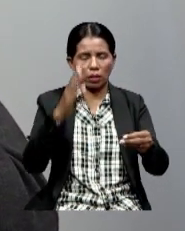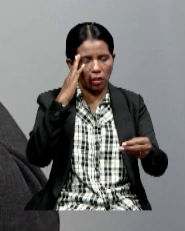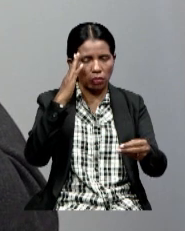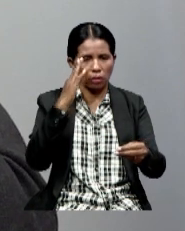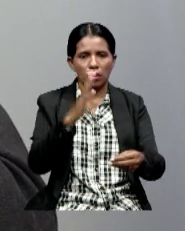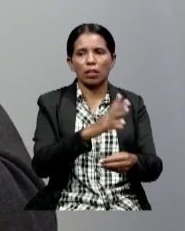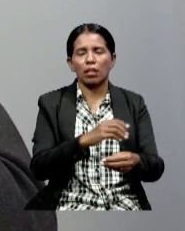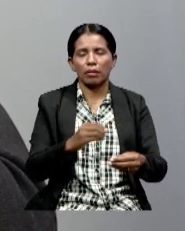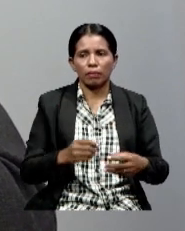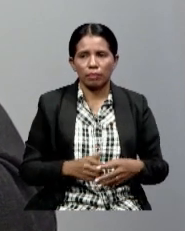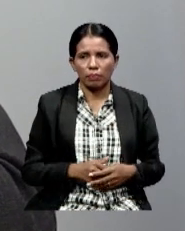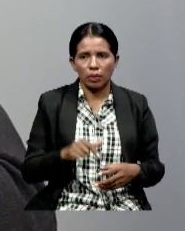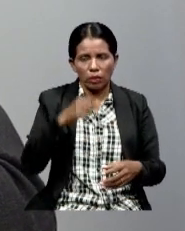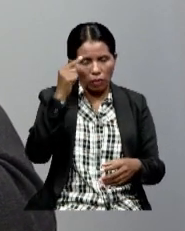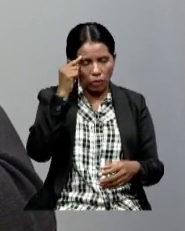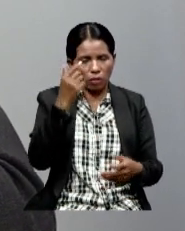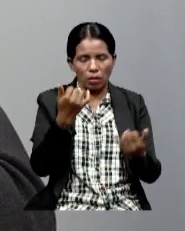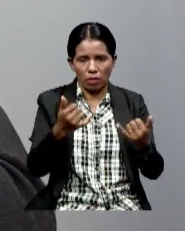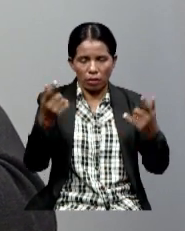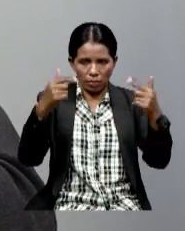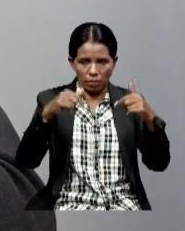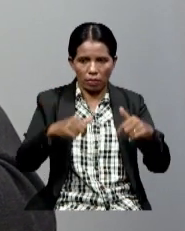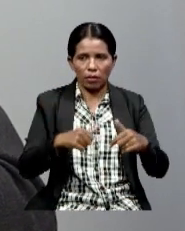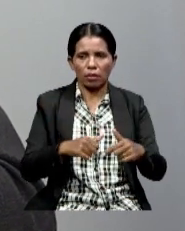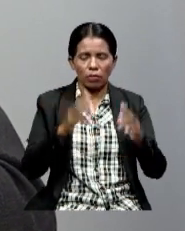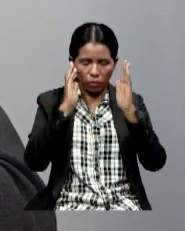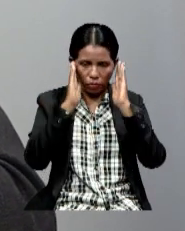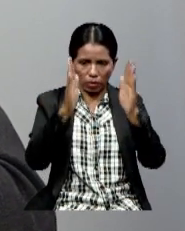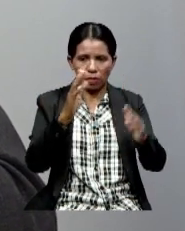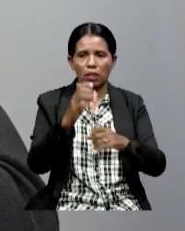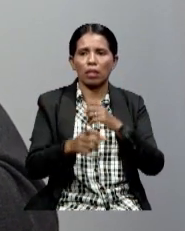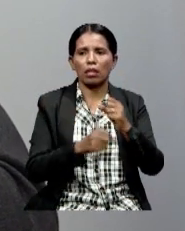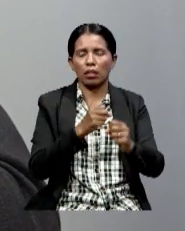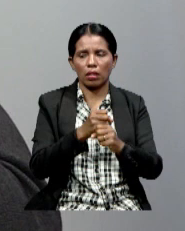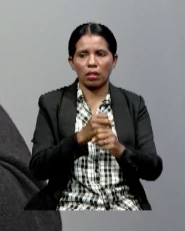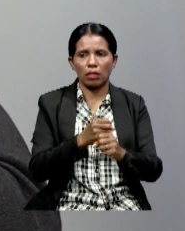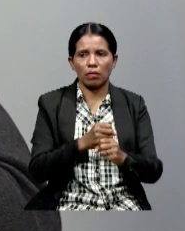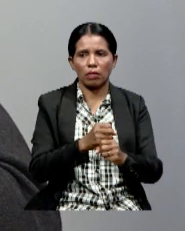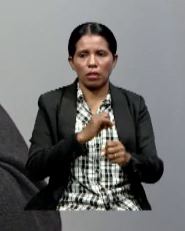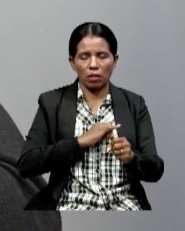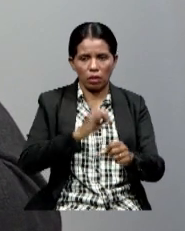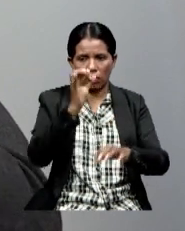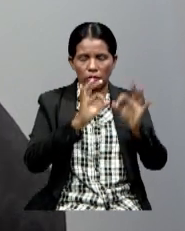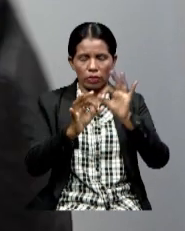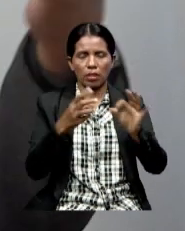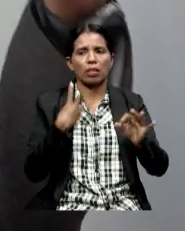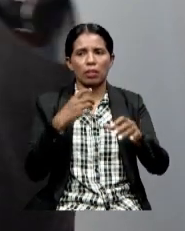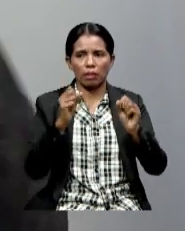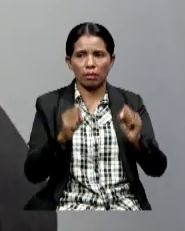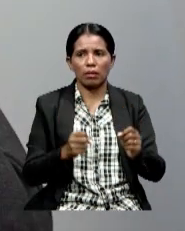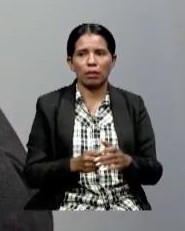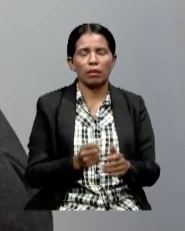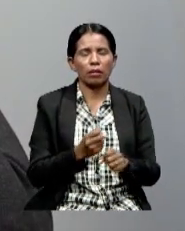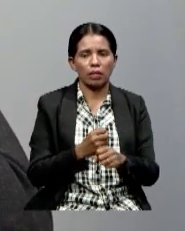para uber na gora main ne, seru iya, tinan dene lara neng hau fiar kata ita bele, pelu menus ita